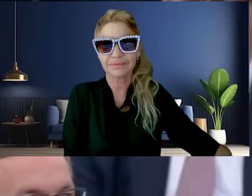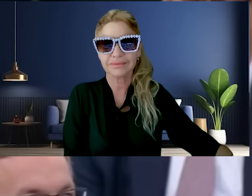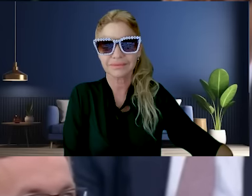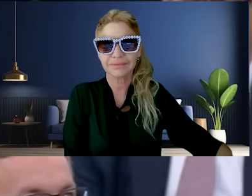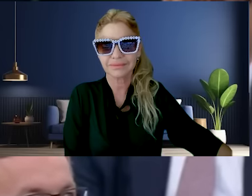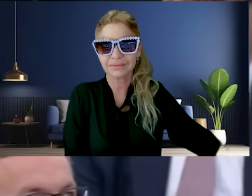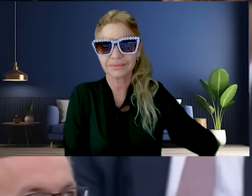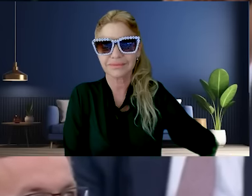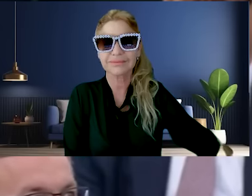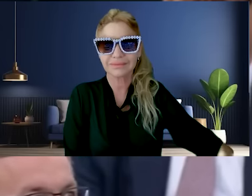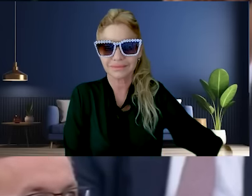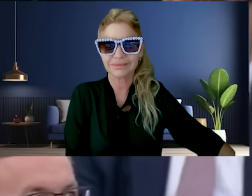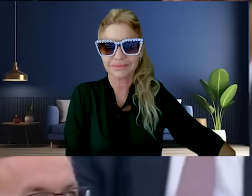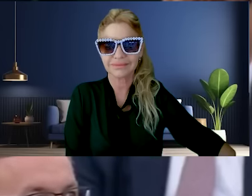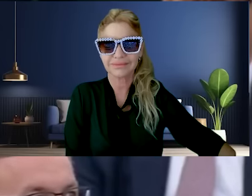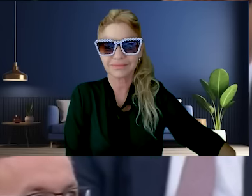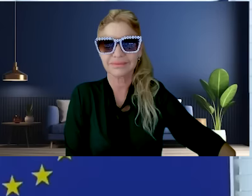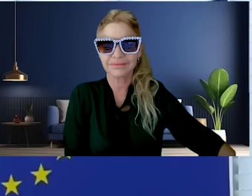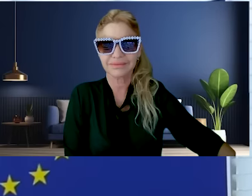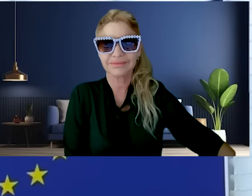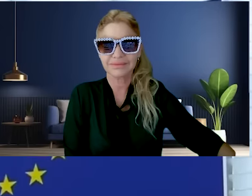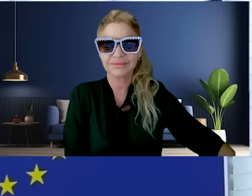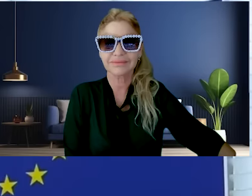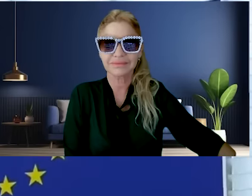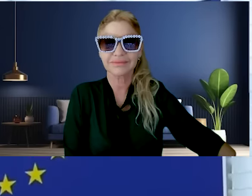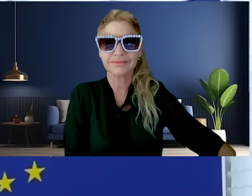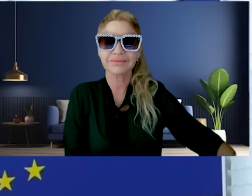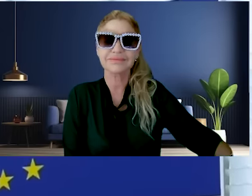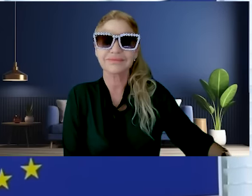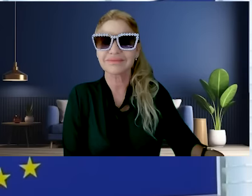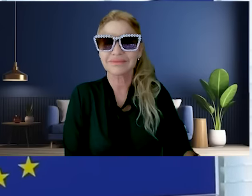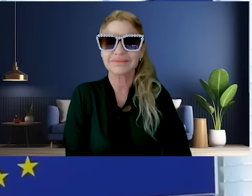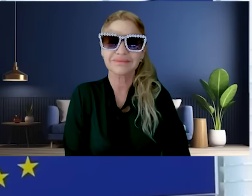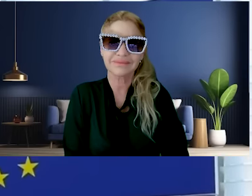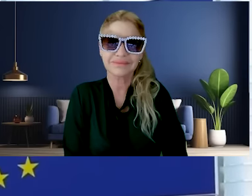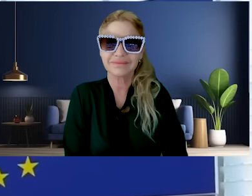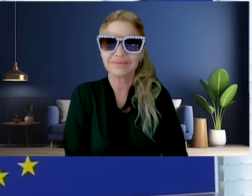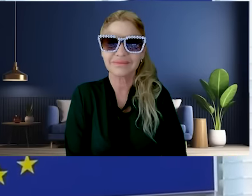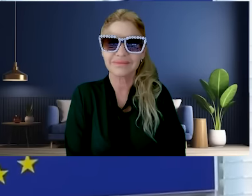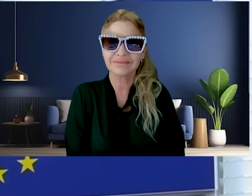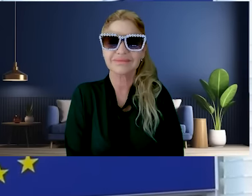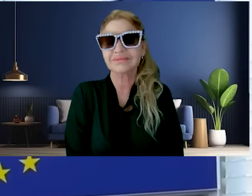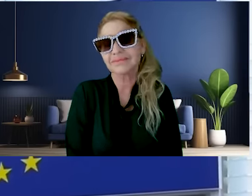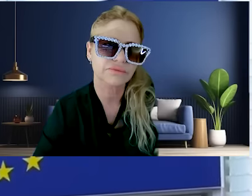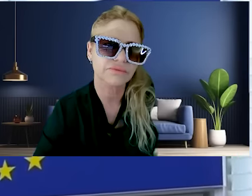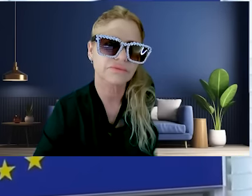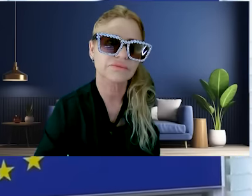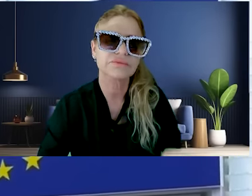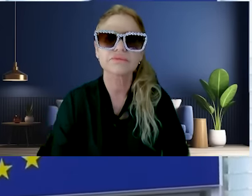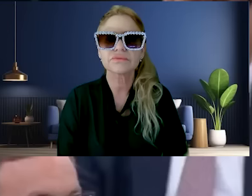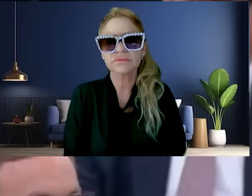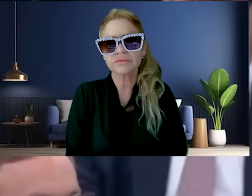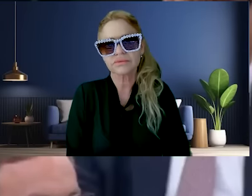büntetőeljárás folyik ellene, és nyilvánvaló csak azért vette fel a parlamenti mandátumát, hogy a mentelmi joga